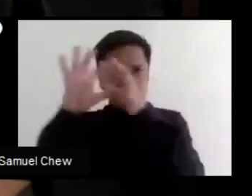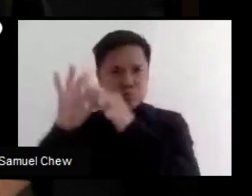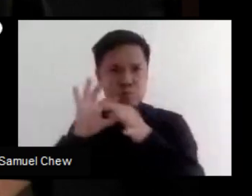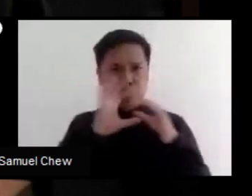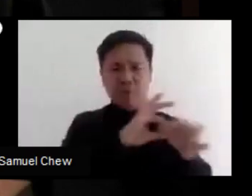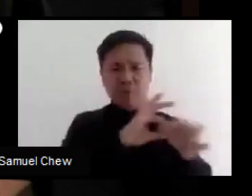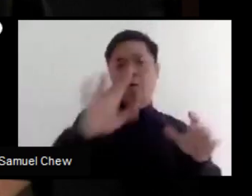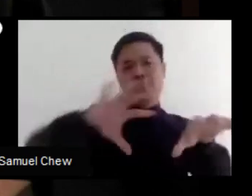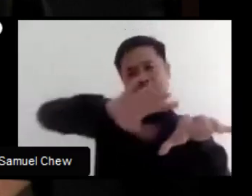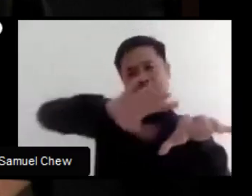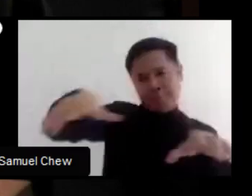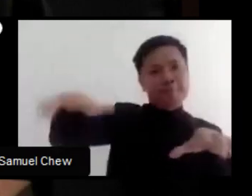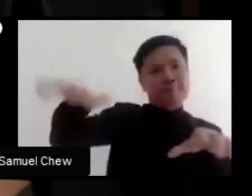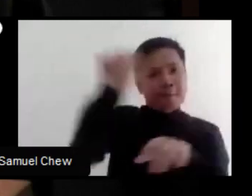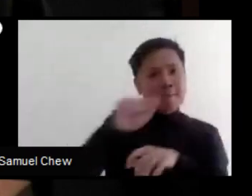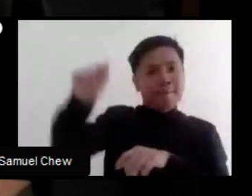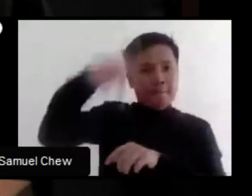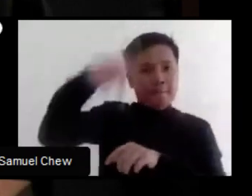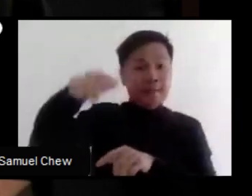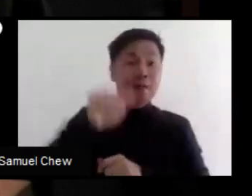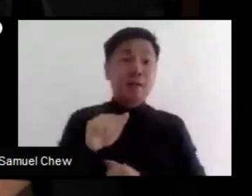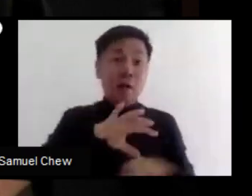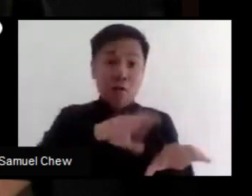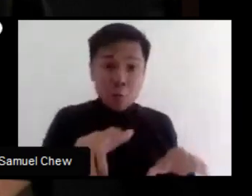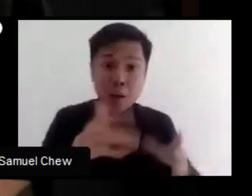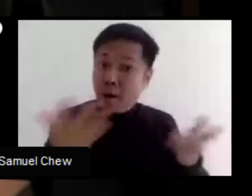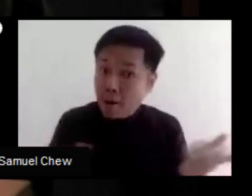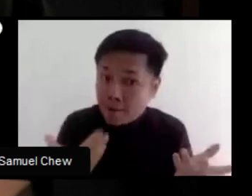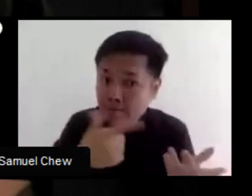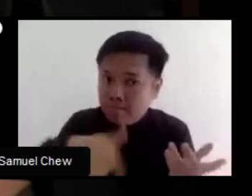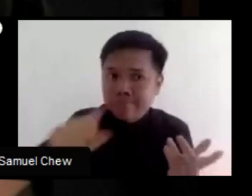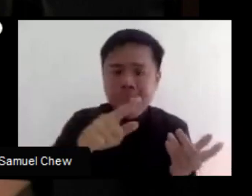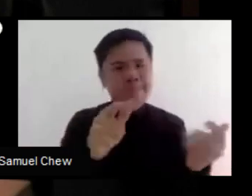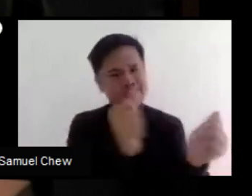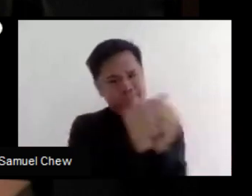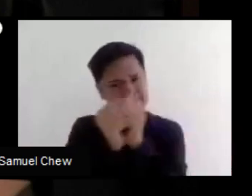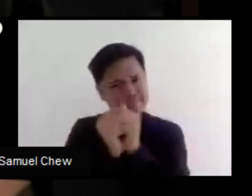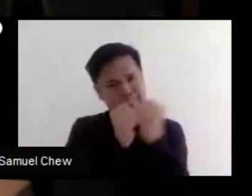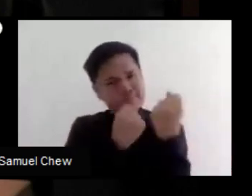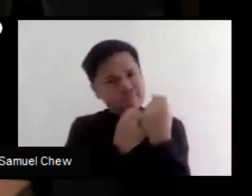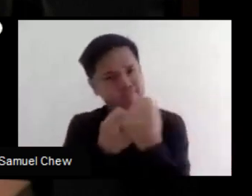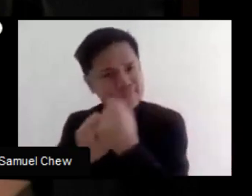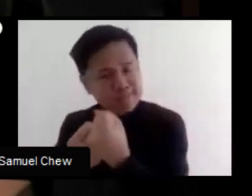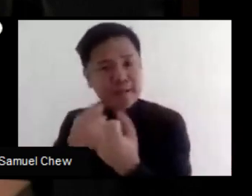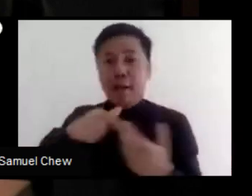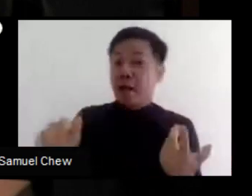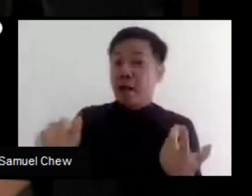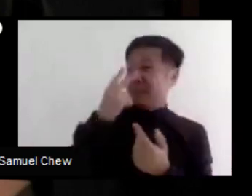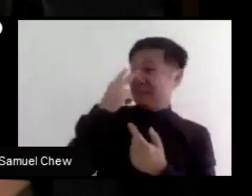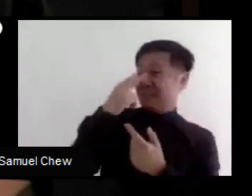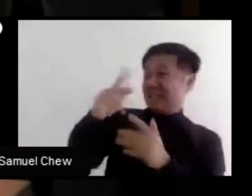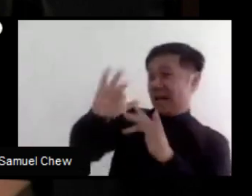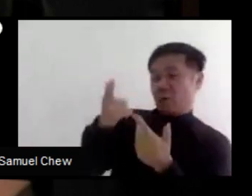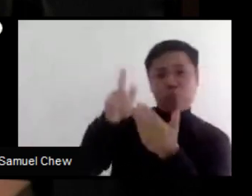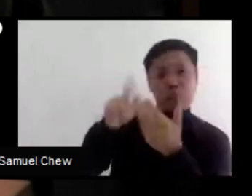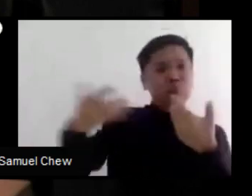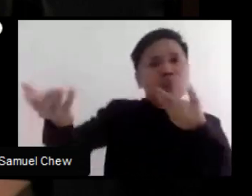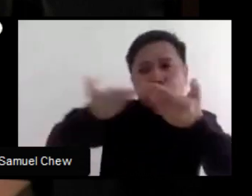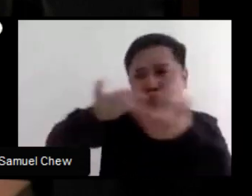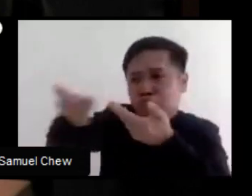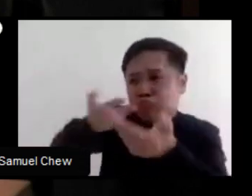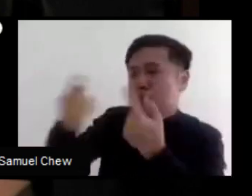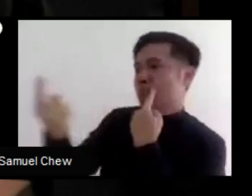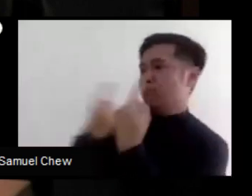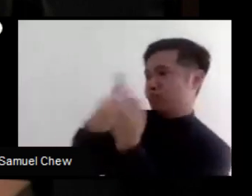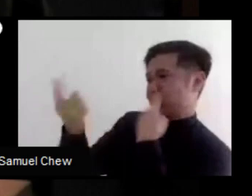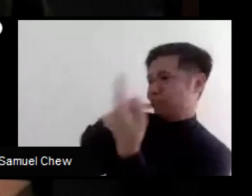展中国家的支持力度，共同应对人口与发展过程中的各项挑战。主席女士，中国代表团